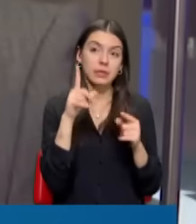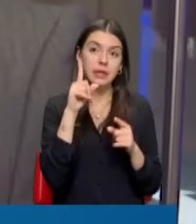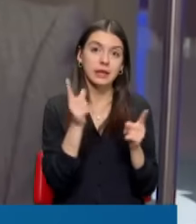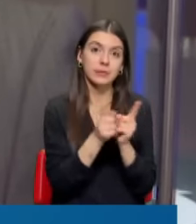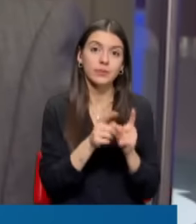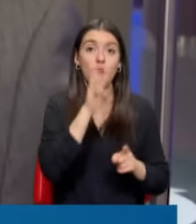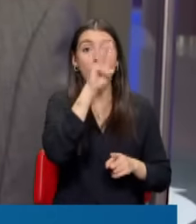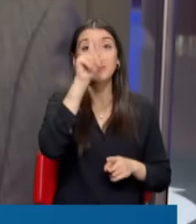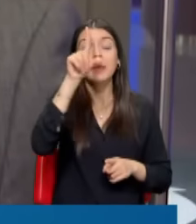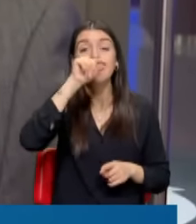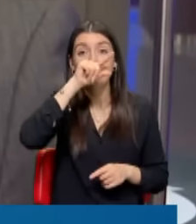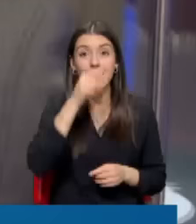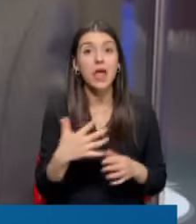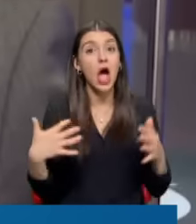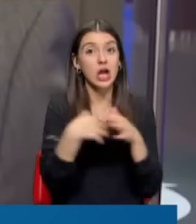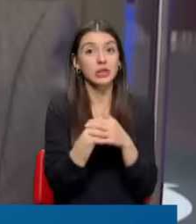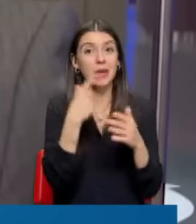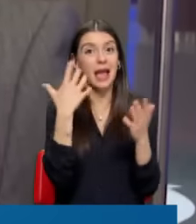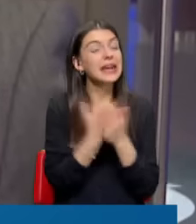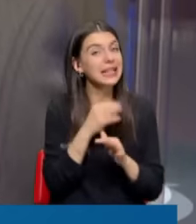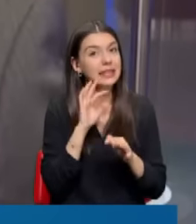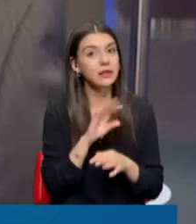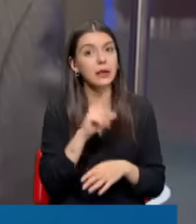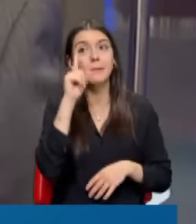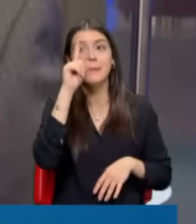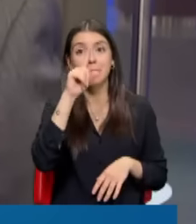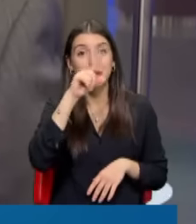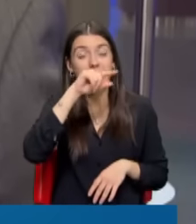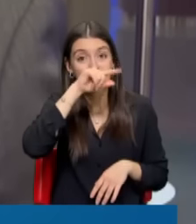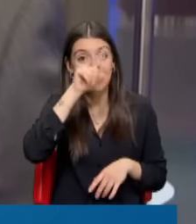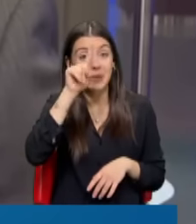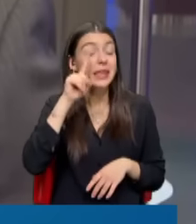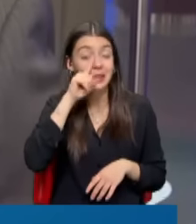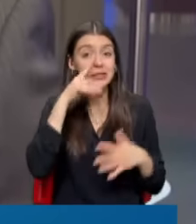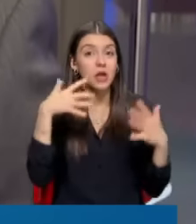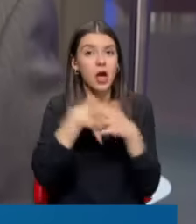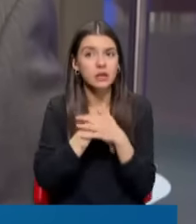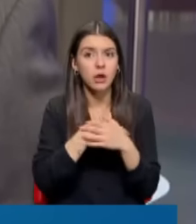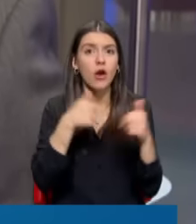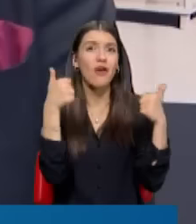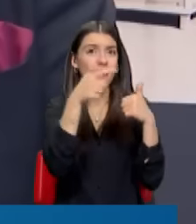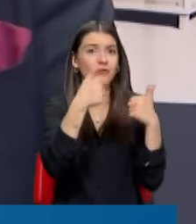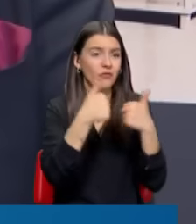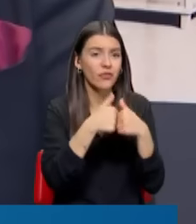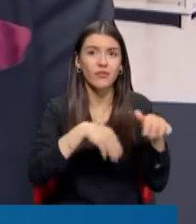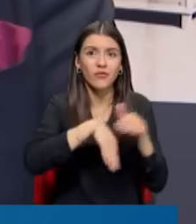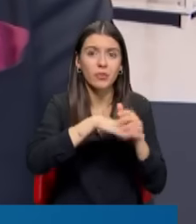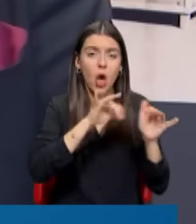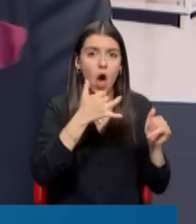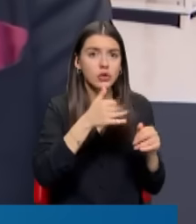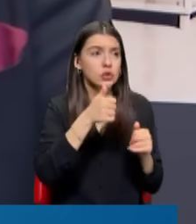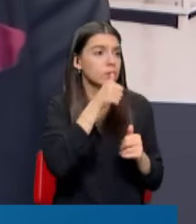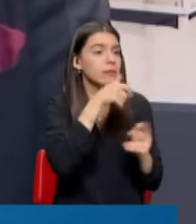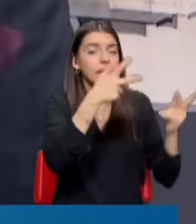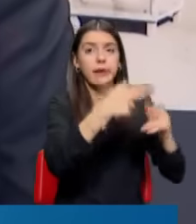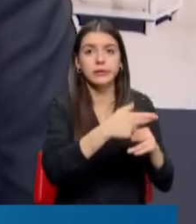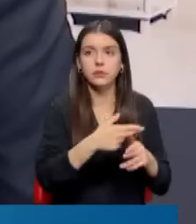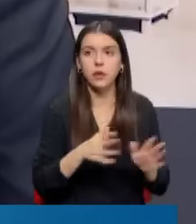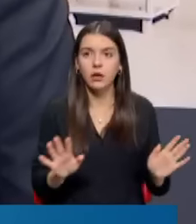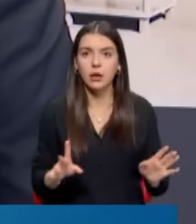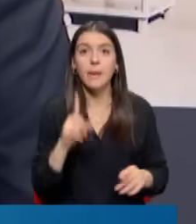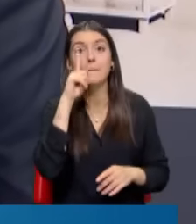seçimi kazandık. 1 Nisan sabahı Kilis Belediyespor'un doğalgazını kestiler. Futbolcularımız duşta kaldılar. 1 milyar 300 milyonum üzerinde şu an.